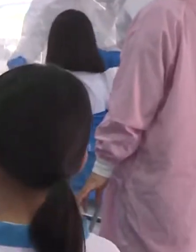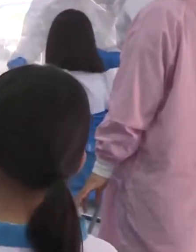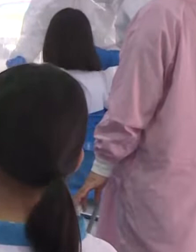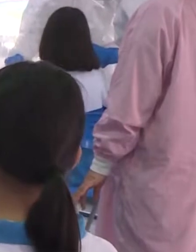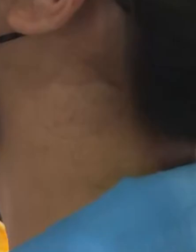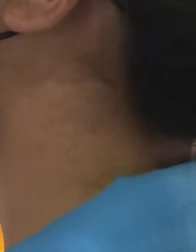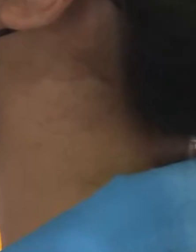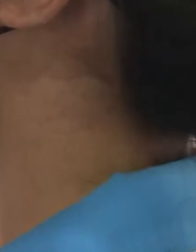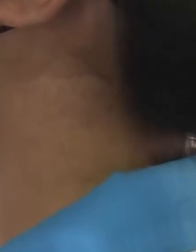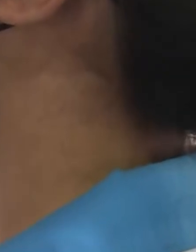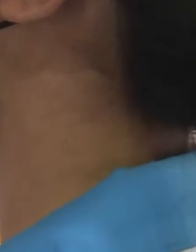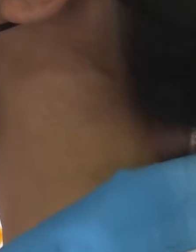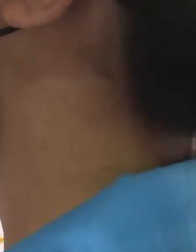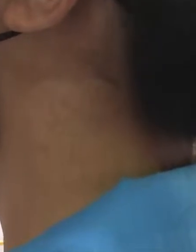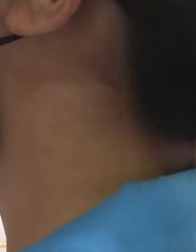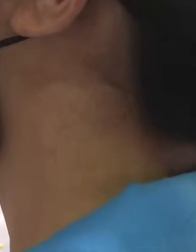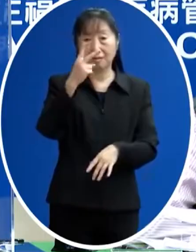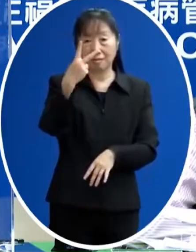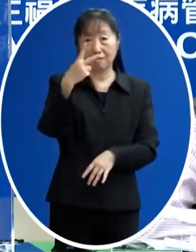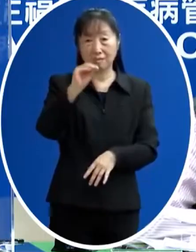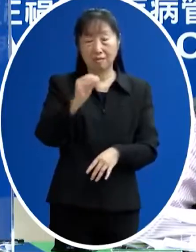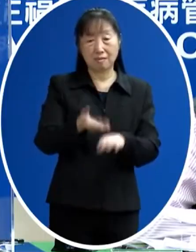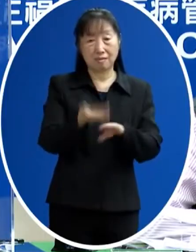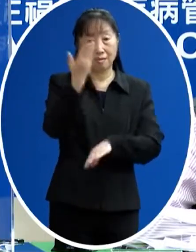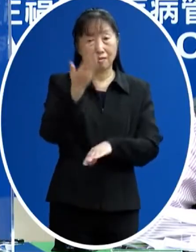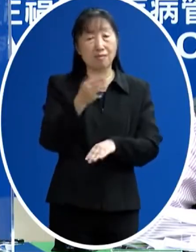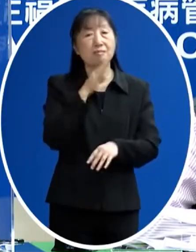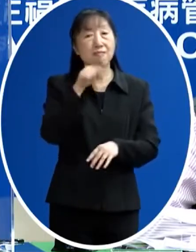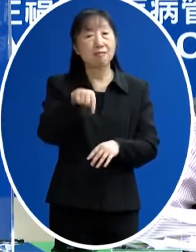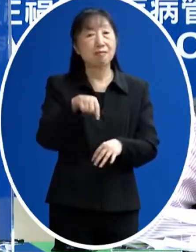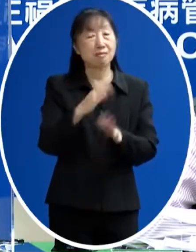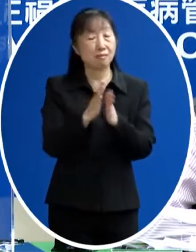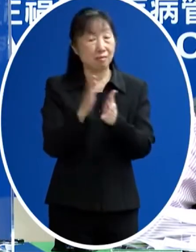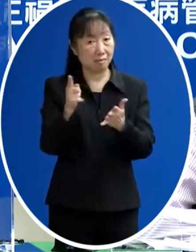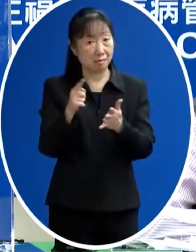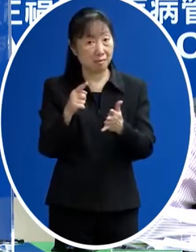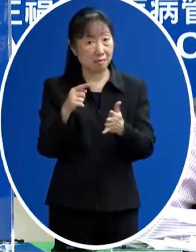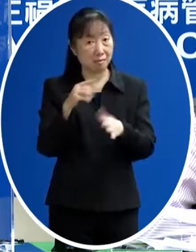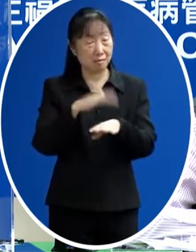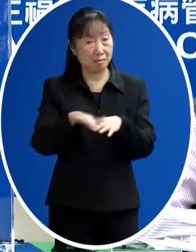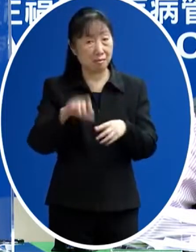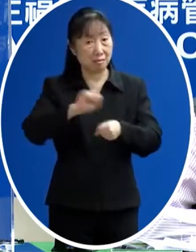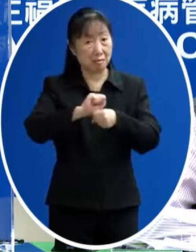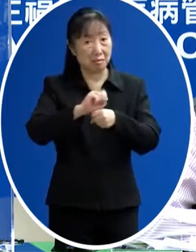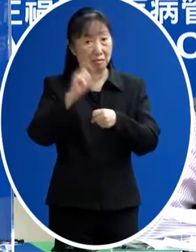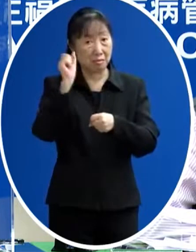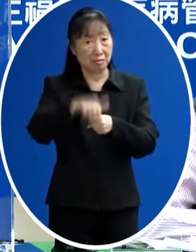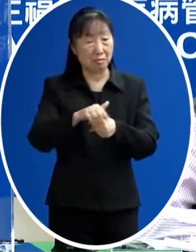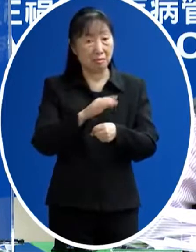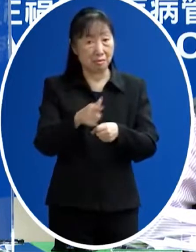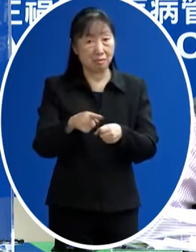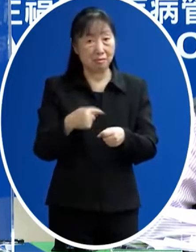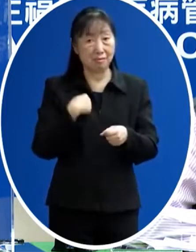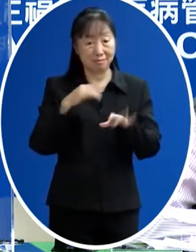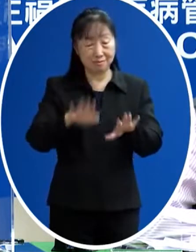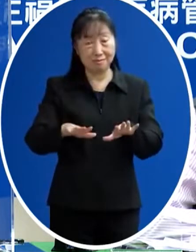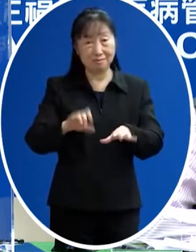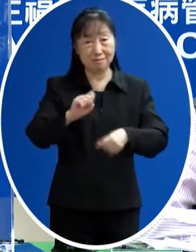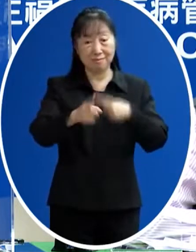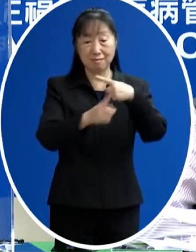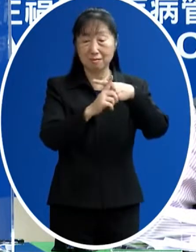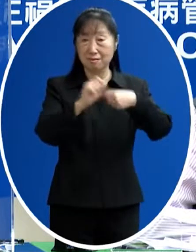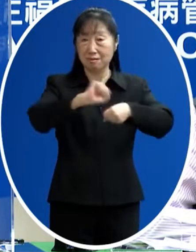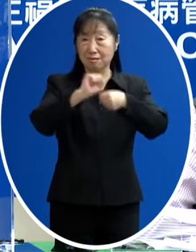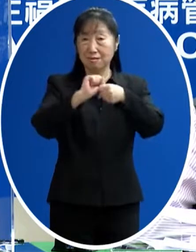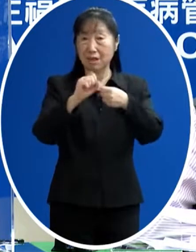来研拟应应计划及配套措施。 今天在这样的一个速度，还是在，不算是一个特别